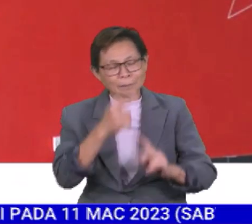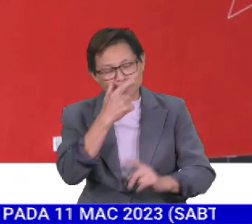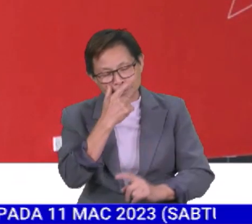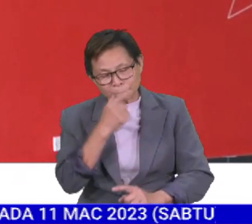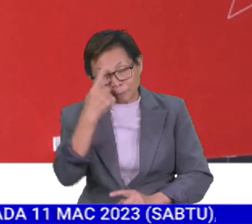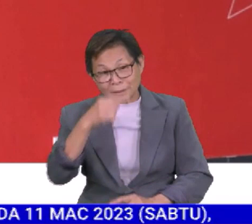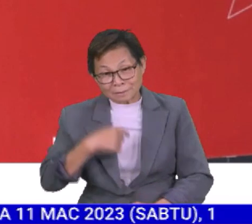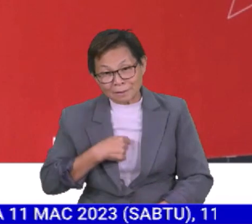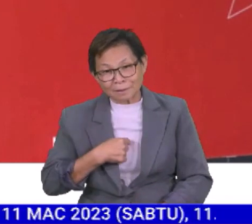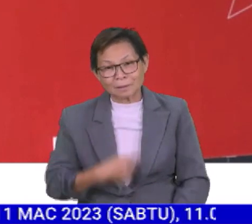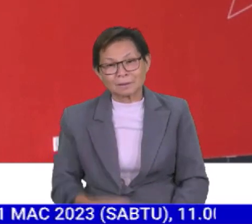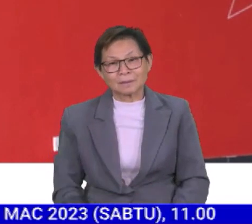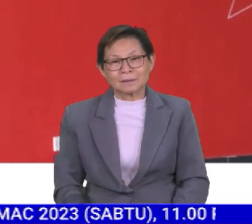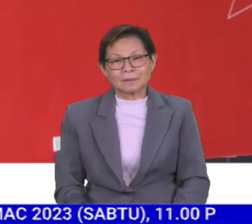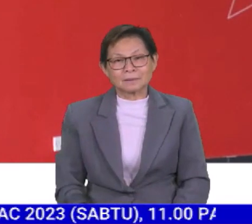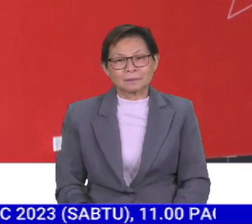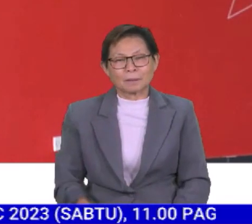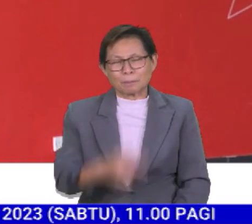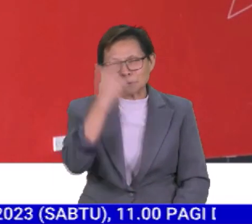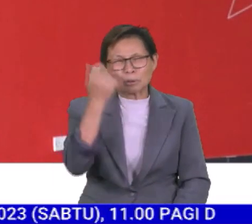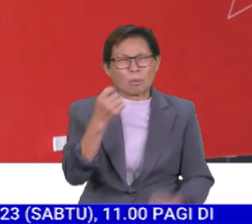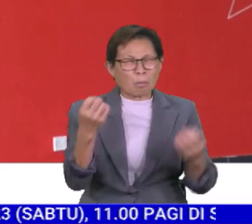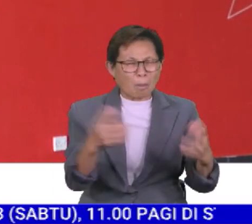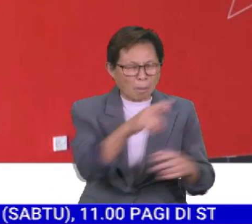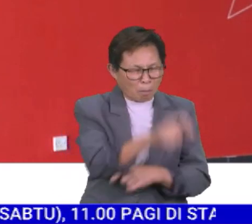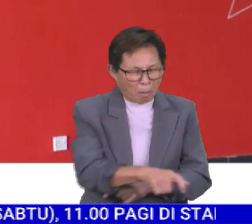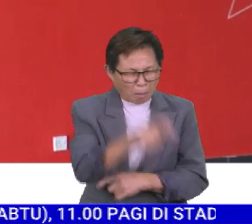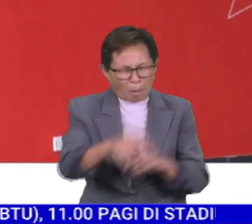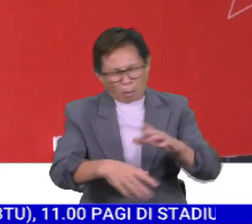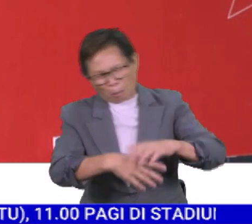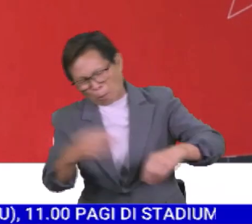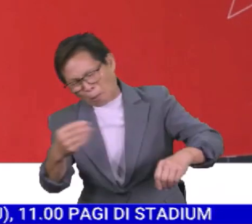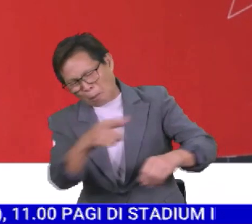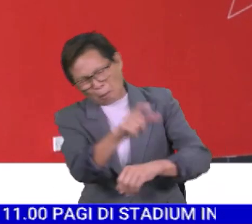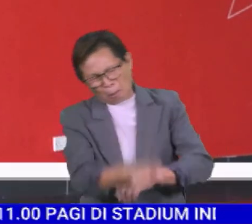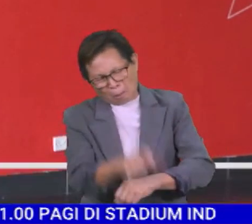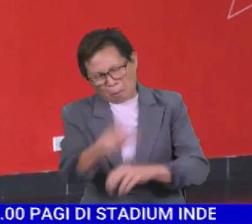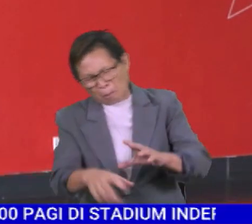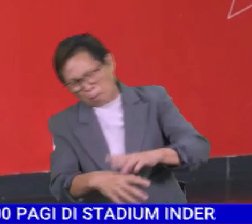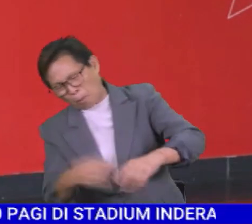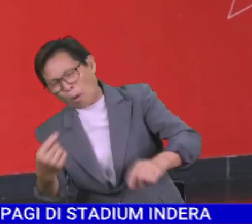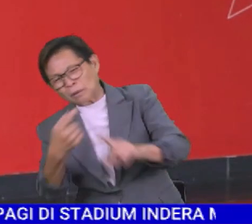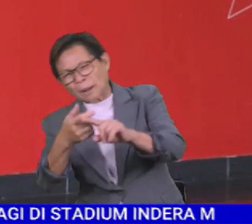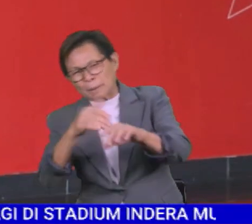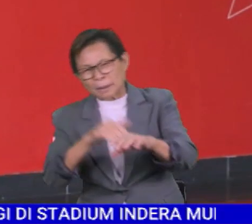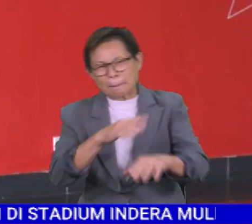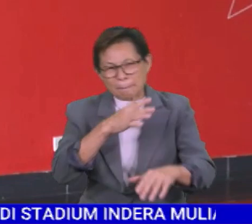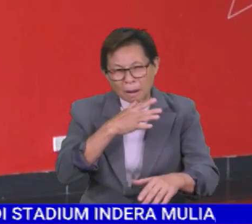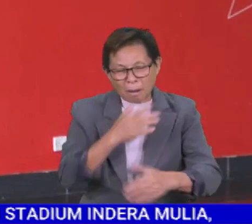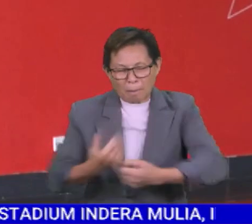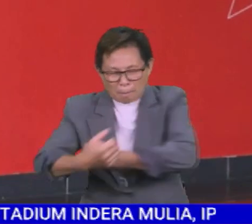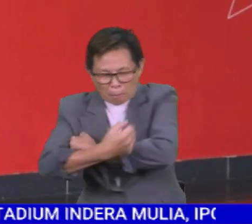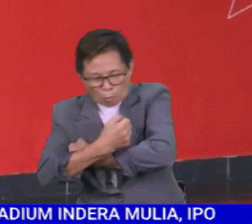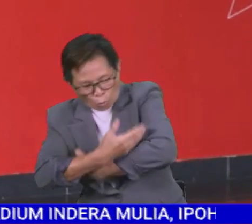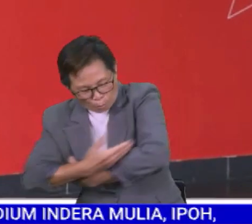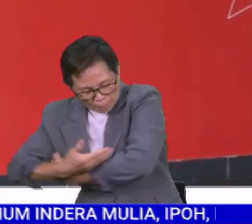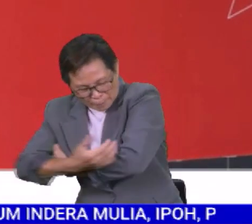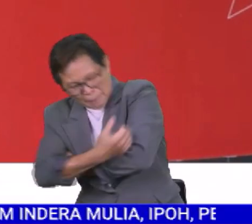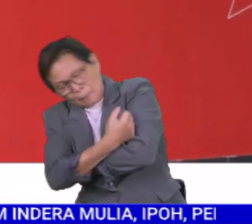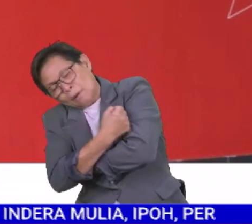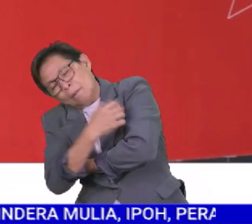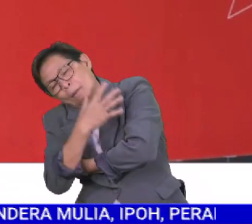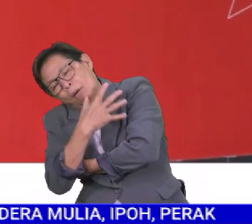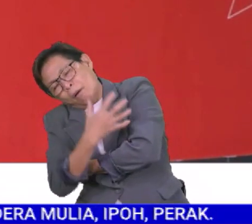bagi saya lah, sebab kebanyakan mangsa-mangsa yang saya keluarkan itu daripada ibu berpelukan dengan anak.